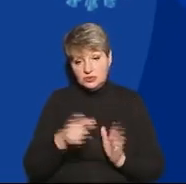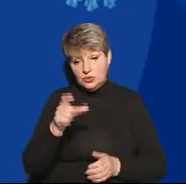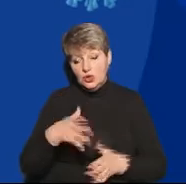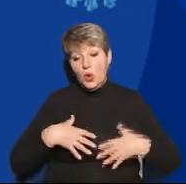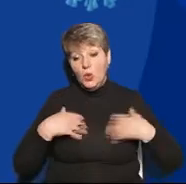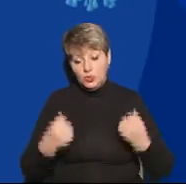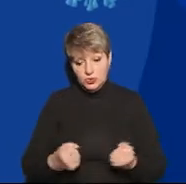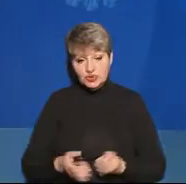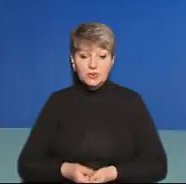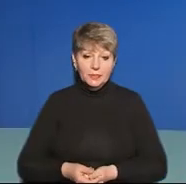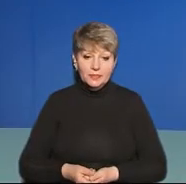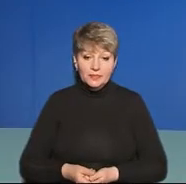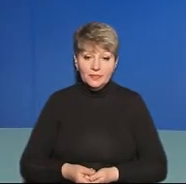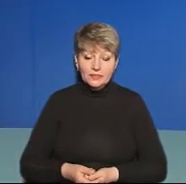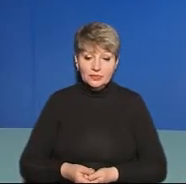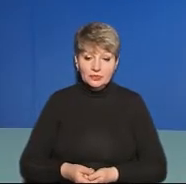768 пацієнтів одужало.